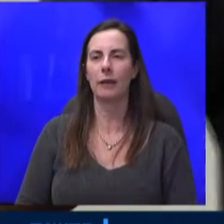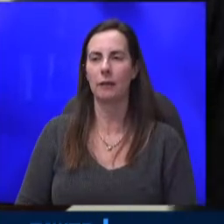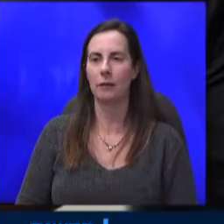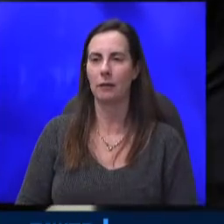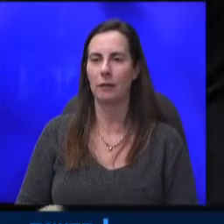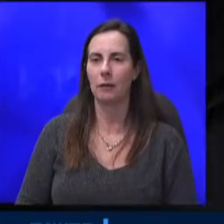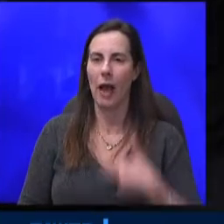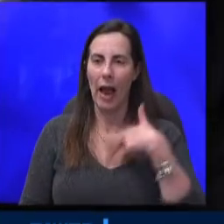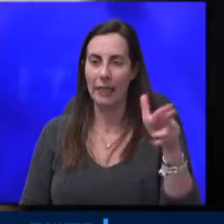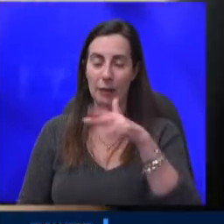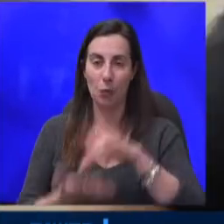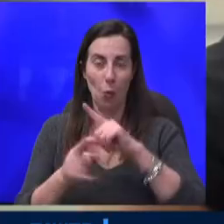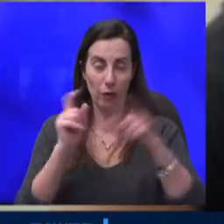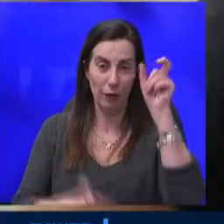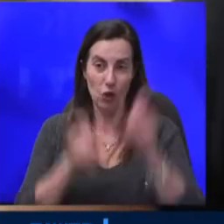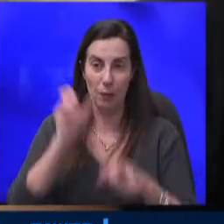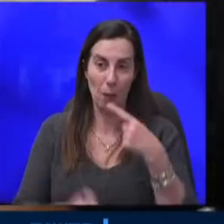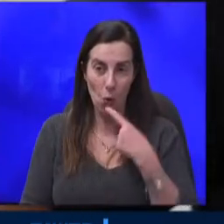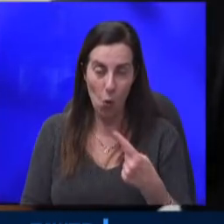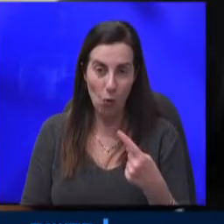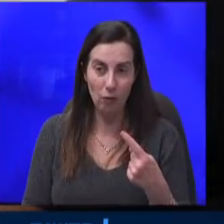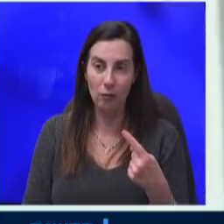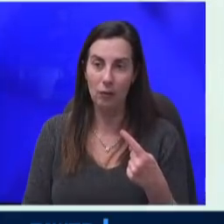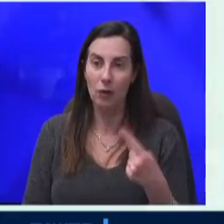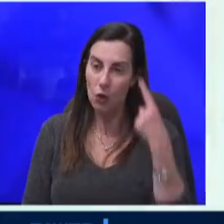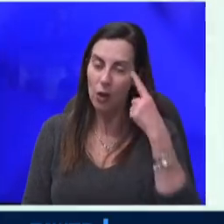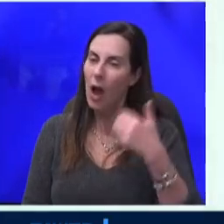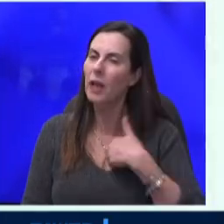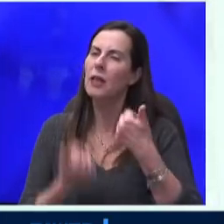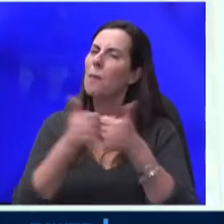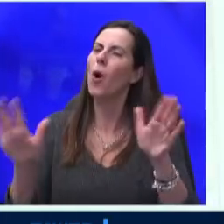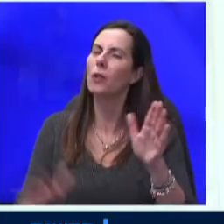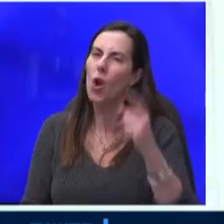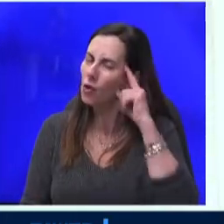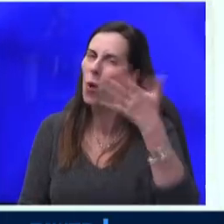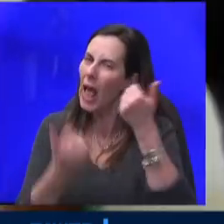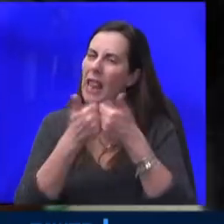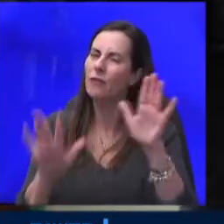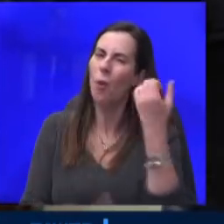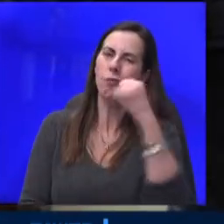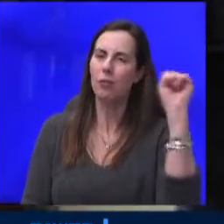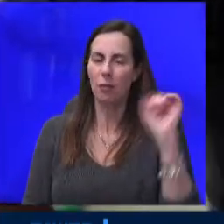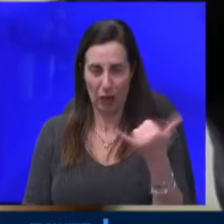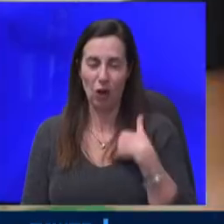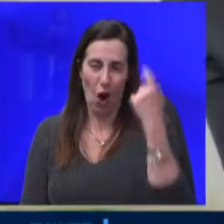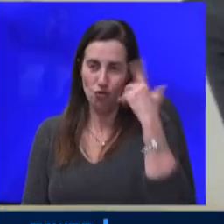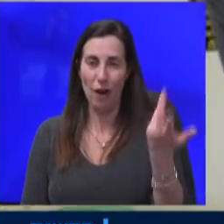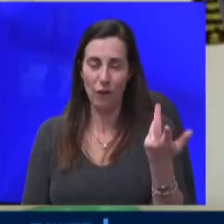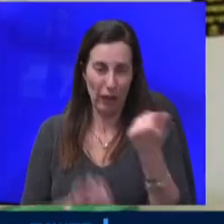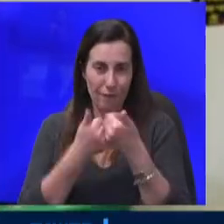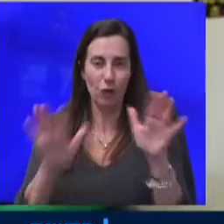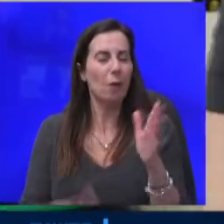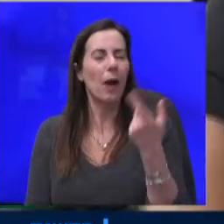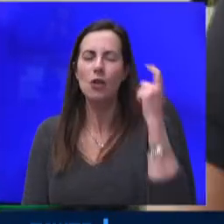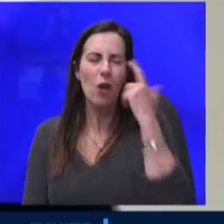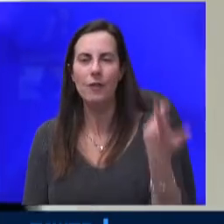אחרים, ואנשים אמרו, אתה יודע מה, אני פותח. אם לא עברה לכם המחשבה בראש... חד וחלק. כשעברה המחשבה בראש, מה אמרת? הם פה יותר